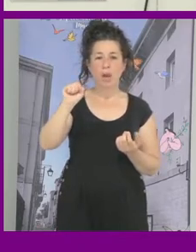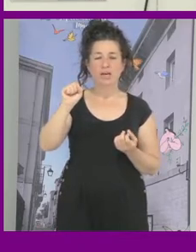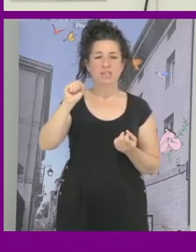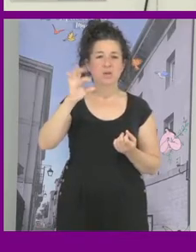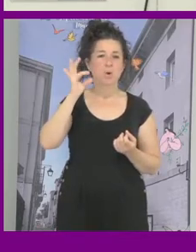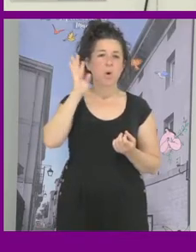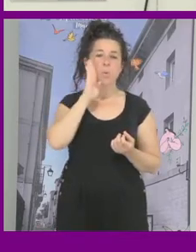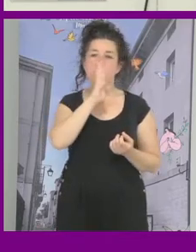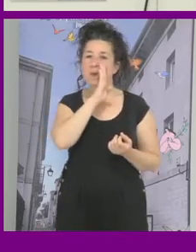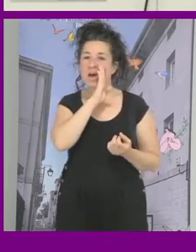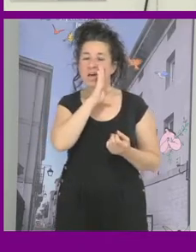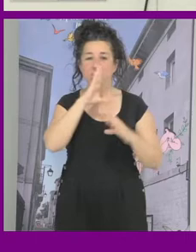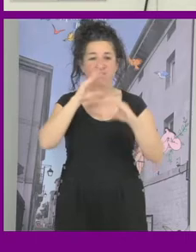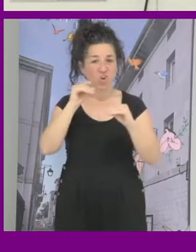du,